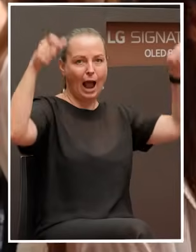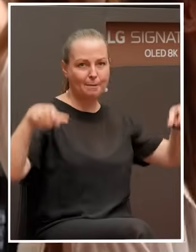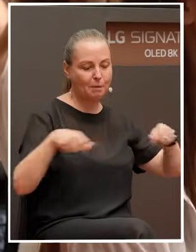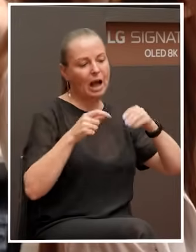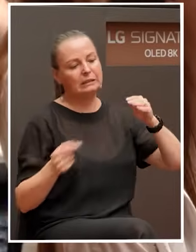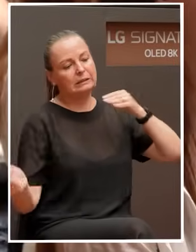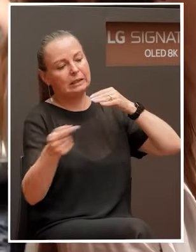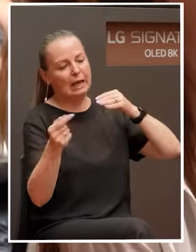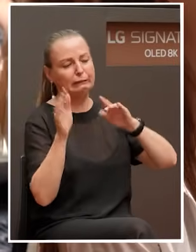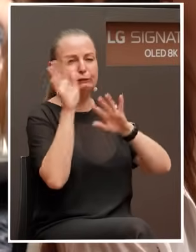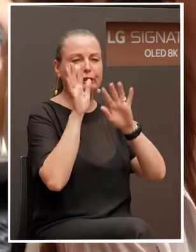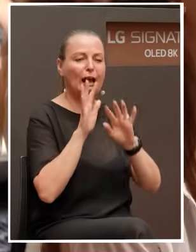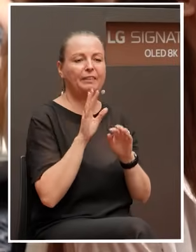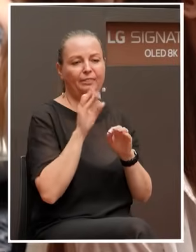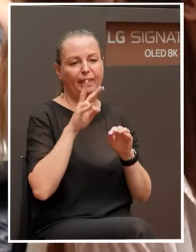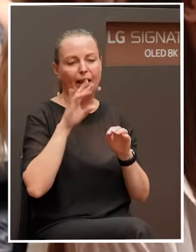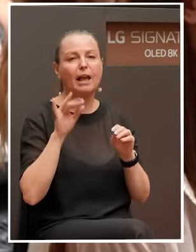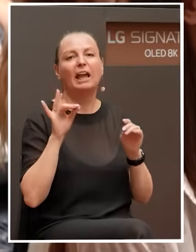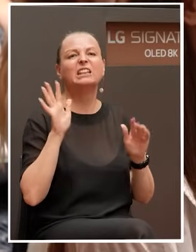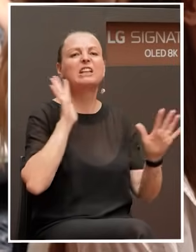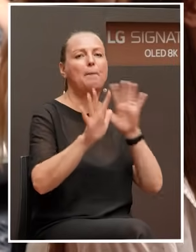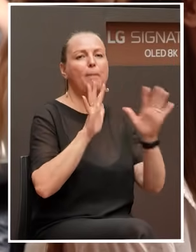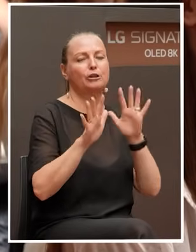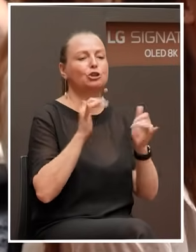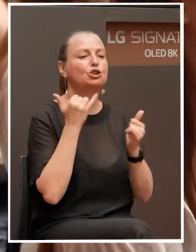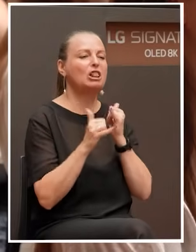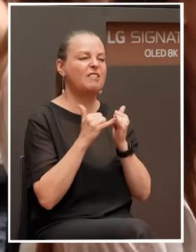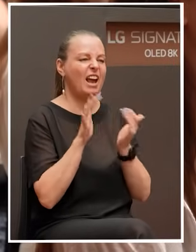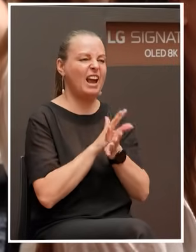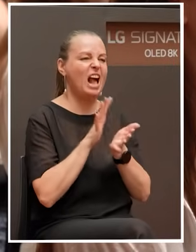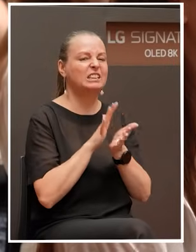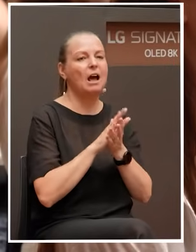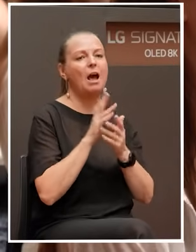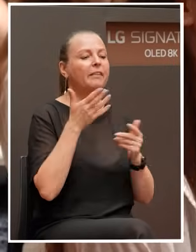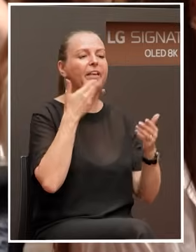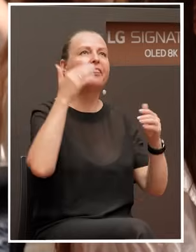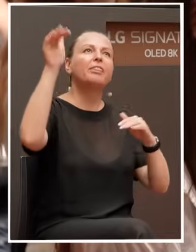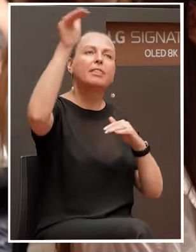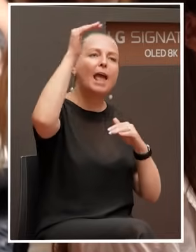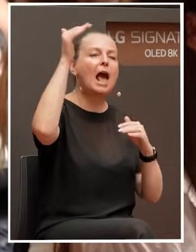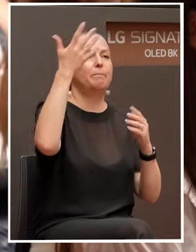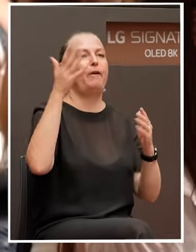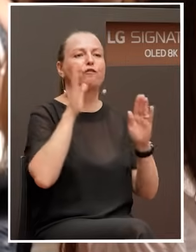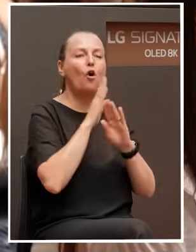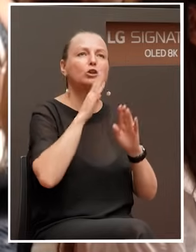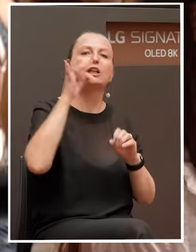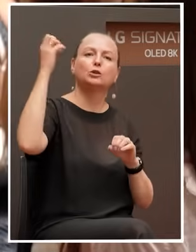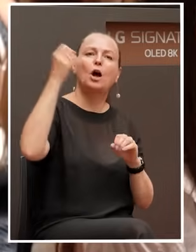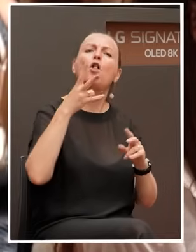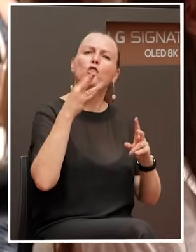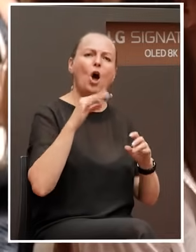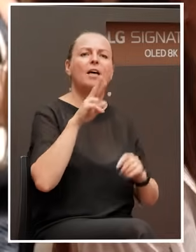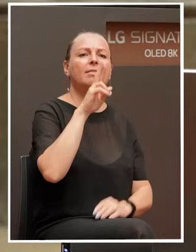стелется серовато-сизая тень, остальное пространство запачкано желтовато-грязной краской. Нет ни неба, ни воздуха, ни самого солнца, зато дерзость